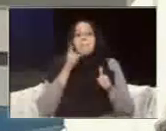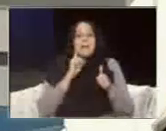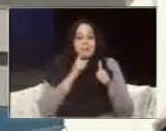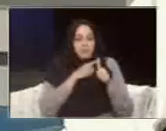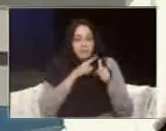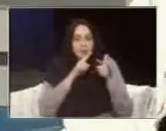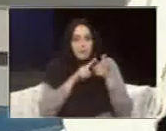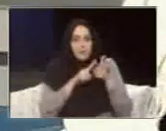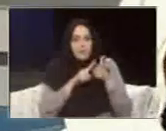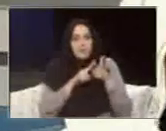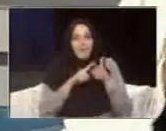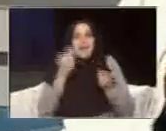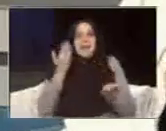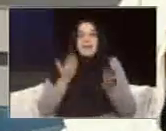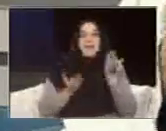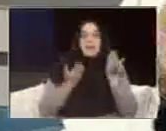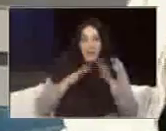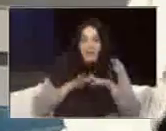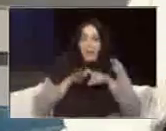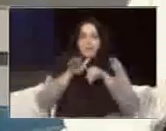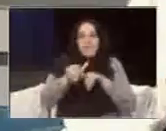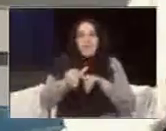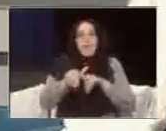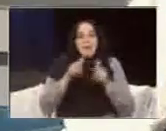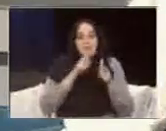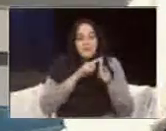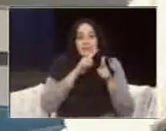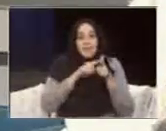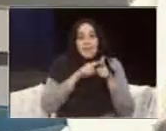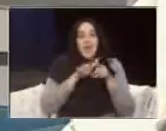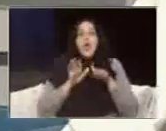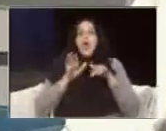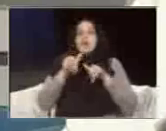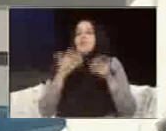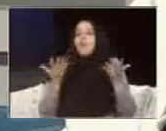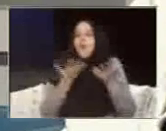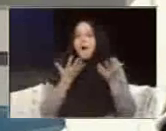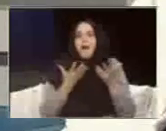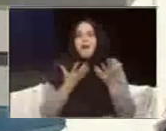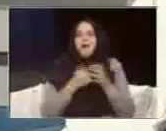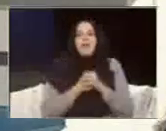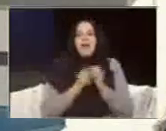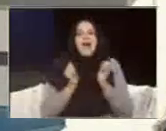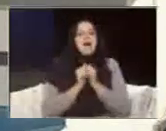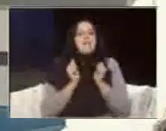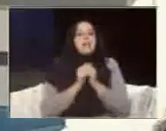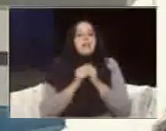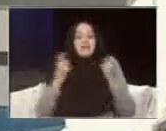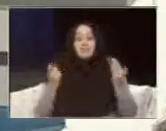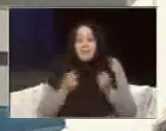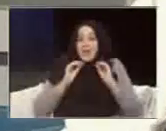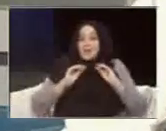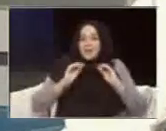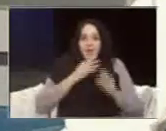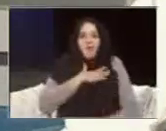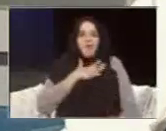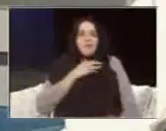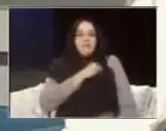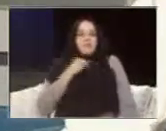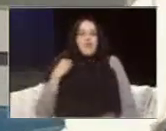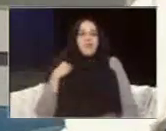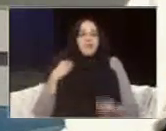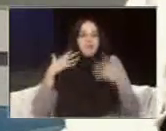التوازن إلا باستكمال البناء، فيكتمل البناء بالتربية الجسمية